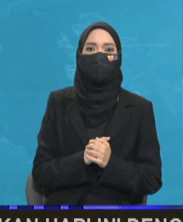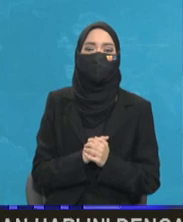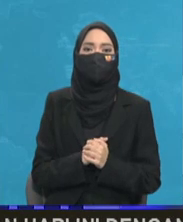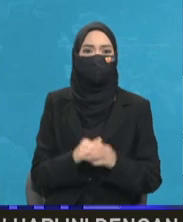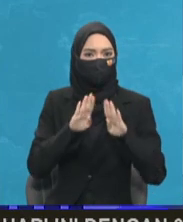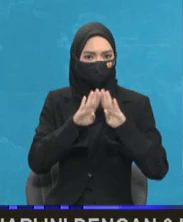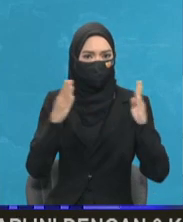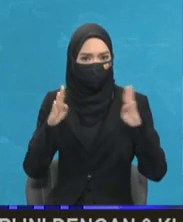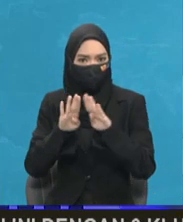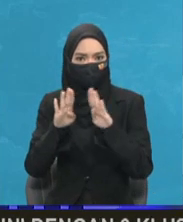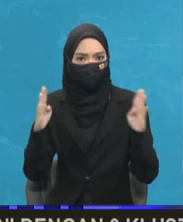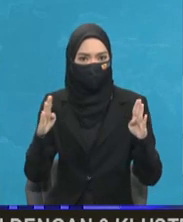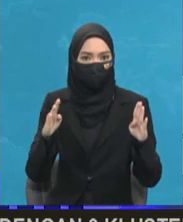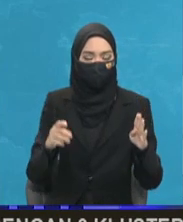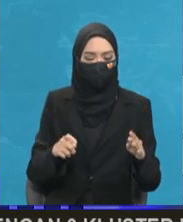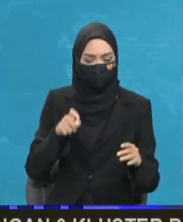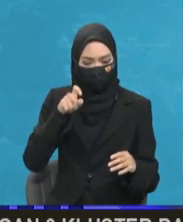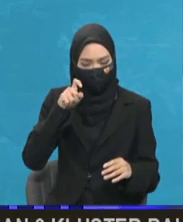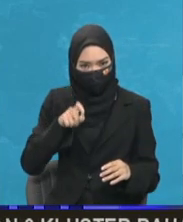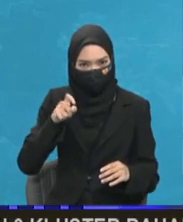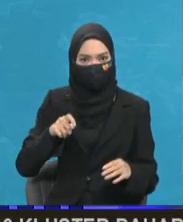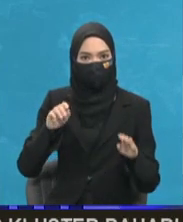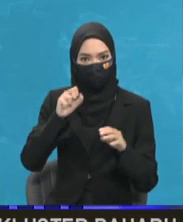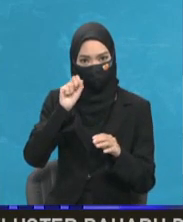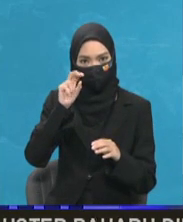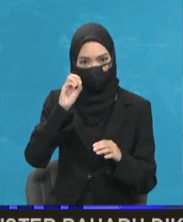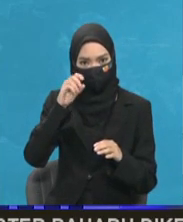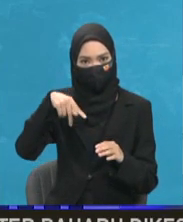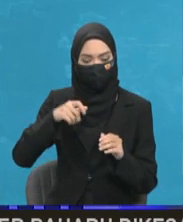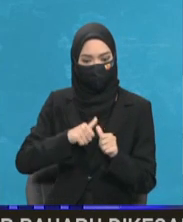merangkumi keperluan untuk memastikan segala e-shop diteruskan